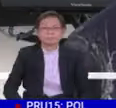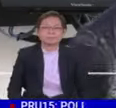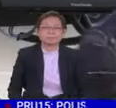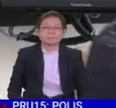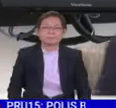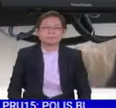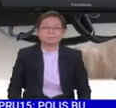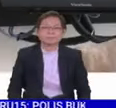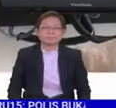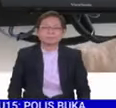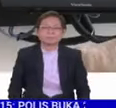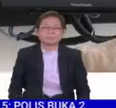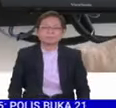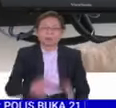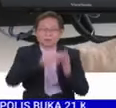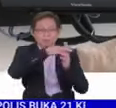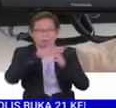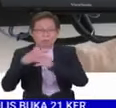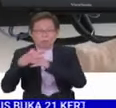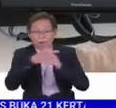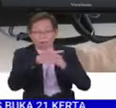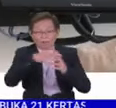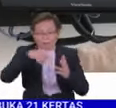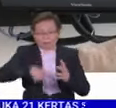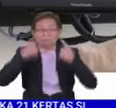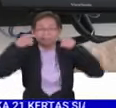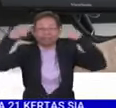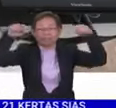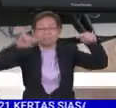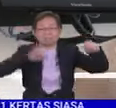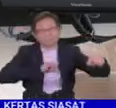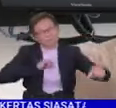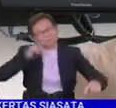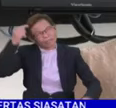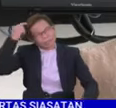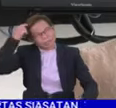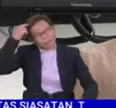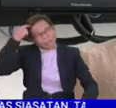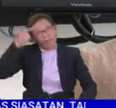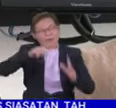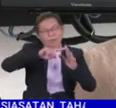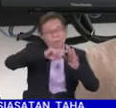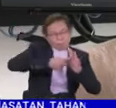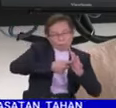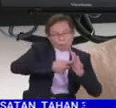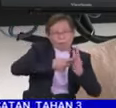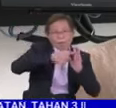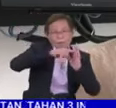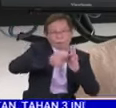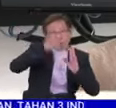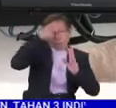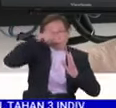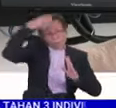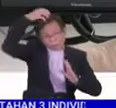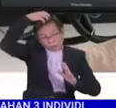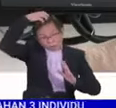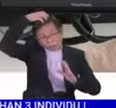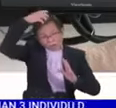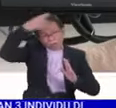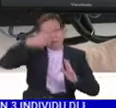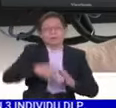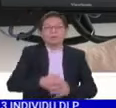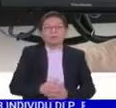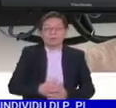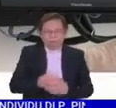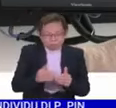Jadi ini adalah merupakan satu kejayaan dan saya kira satu permulaan untuk negeri Selangor untuk bergerak